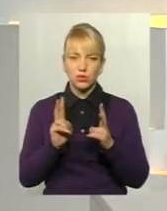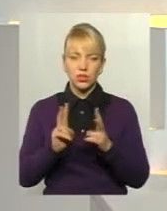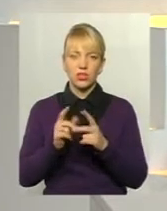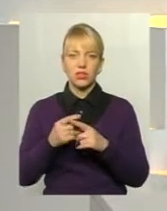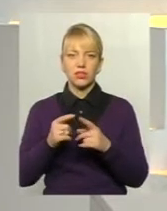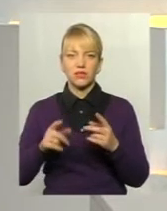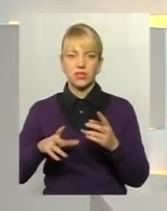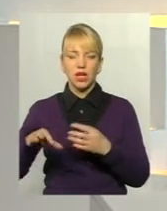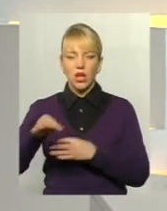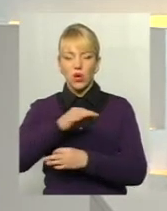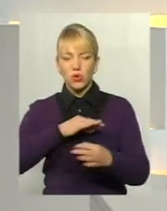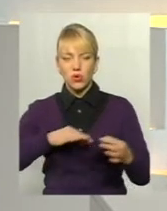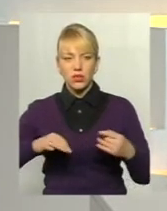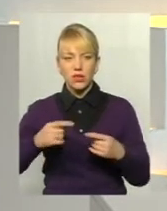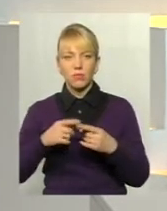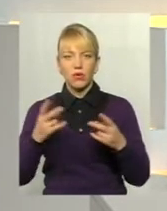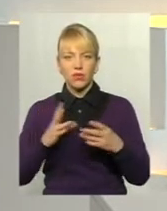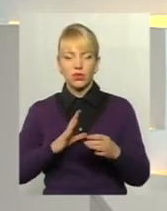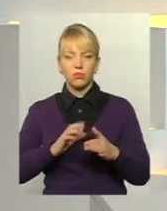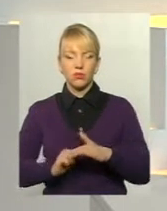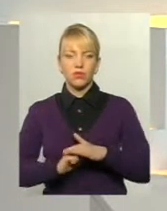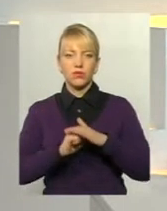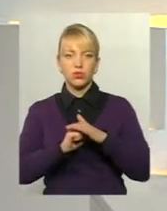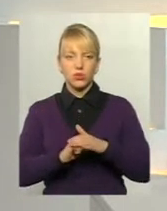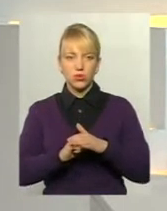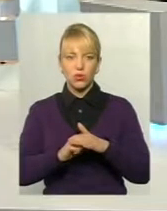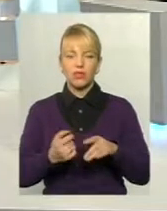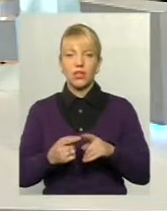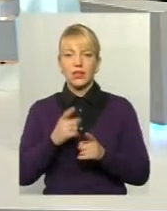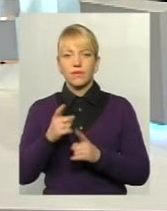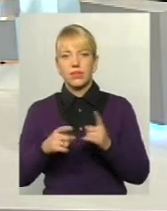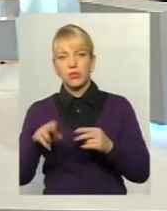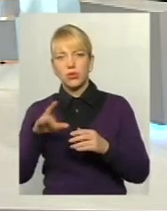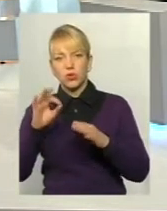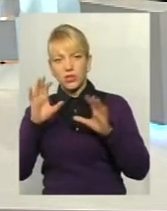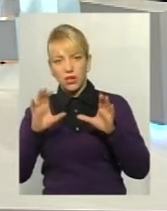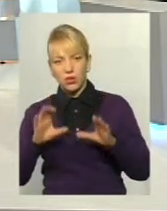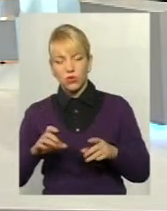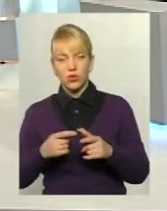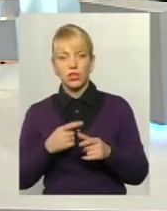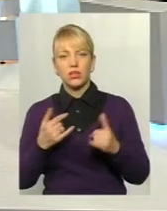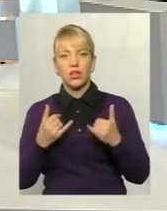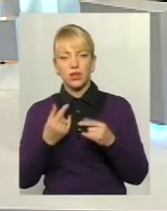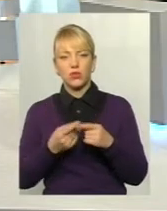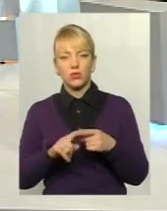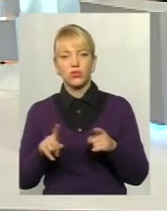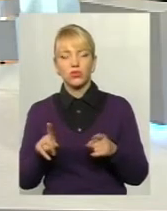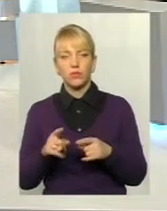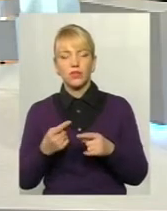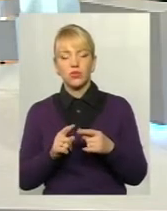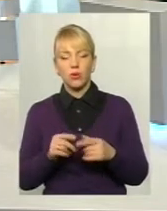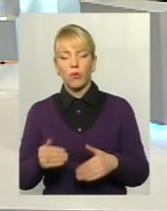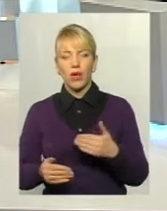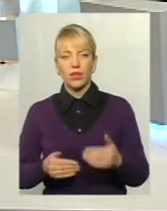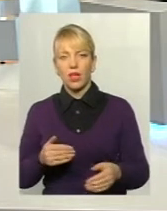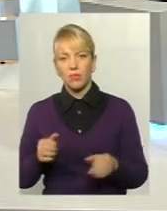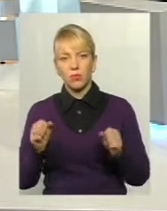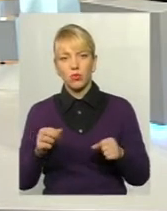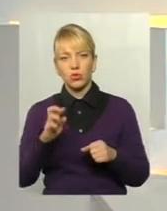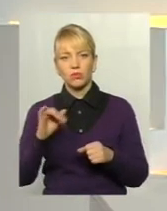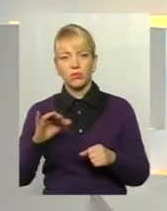столи мають лягти в основу чи то змін до якогось закону, для того, щоб все-таки на даному етапі можна